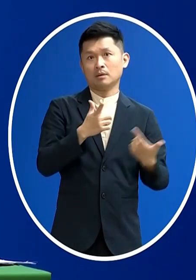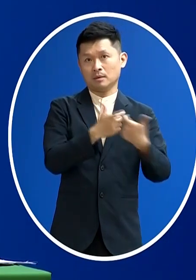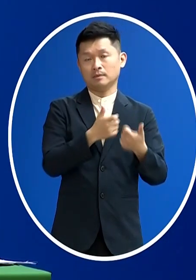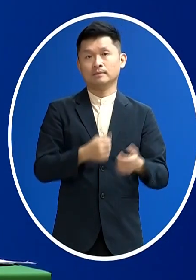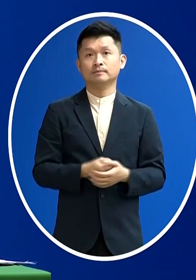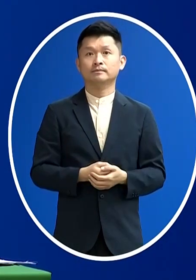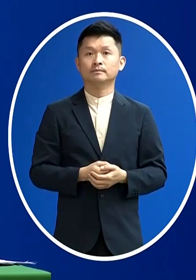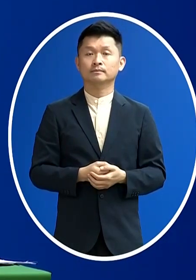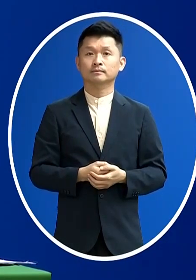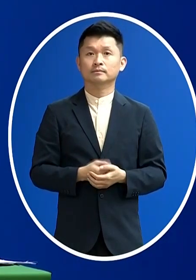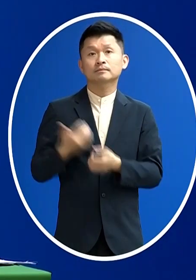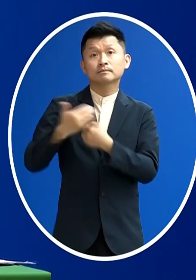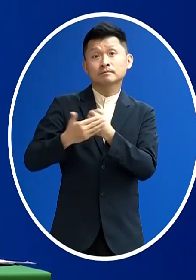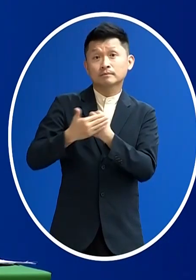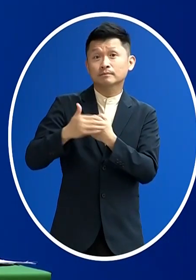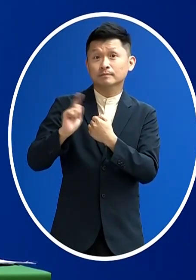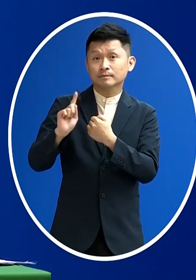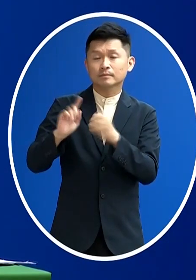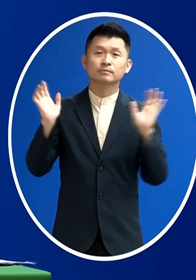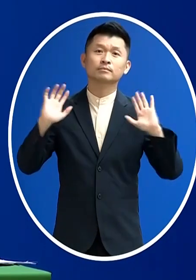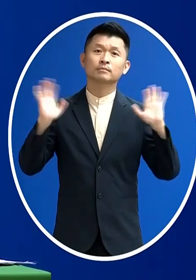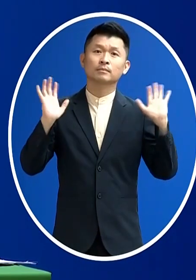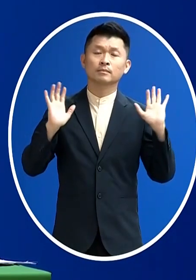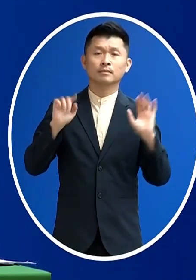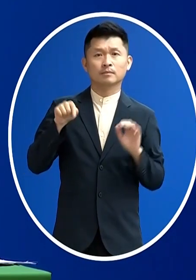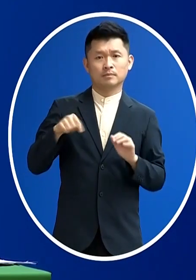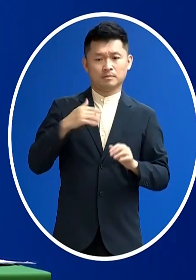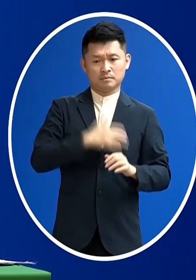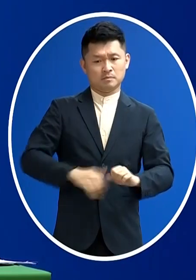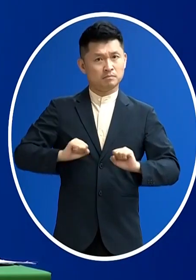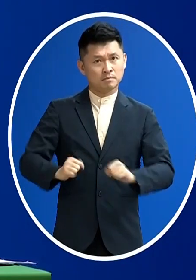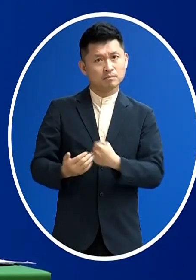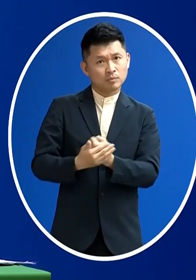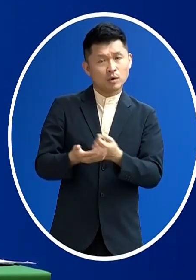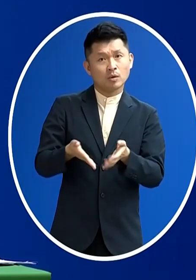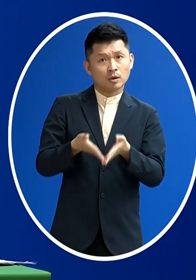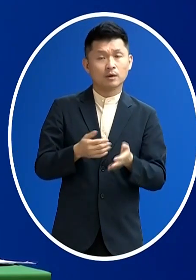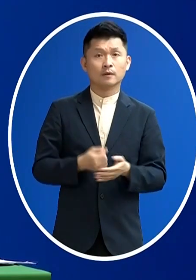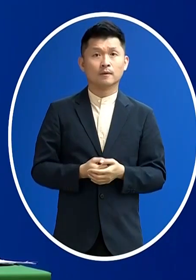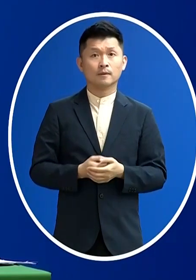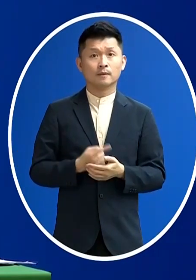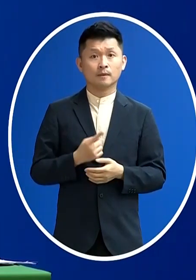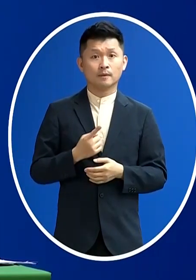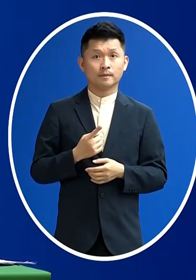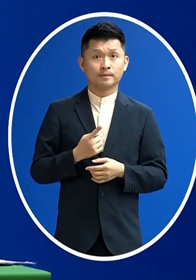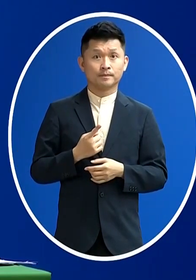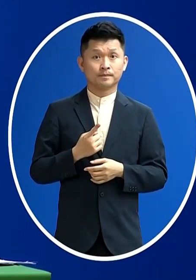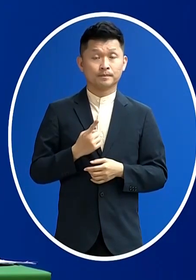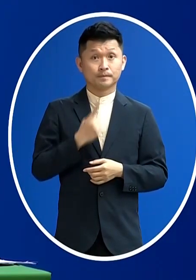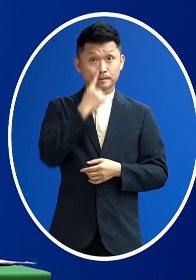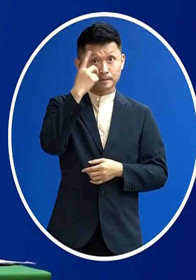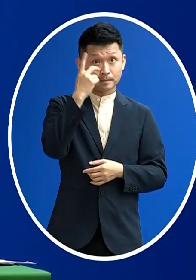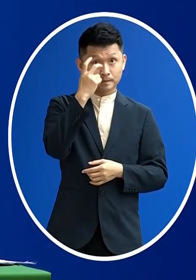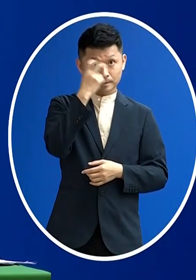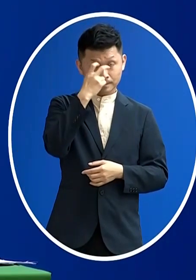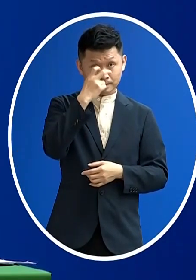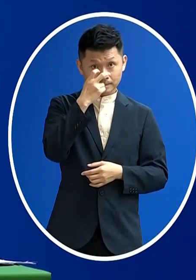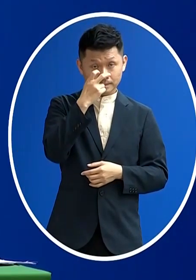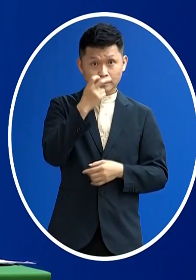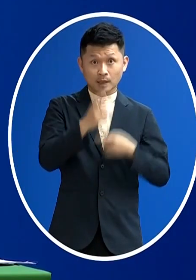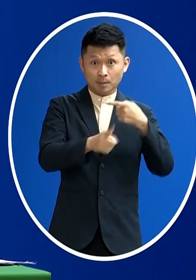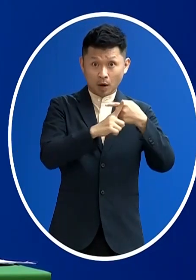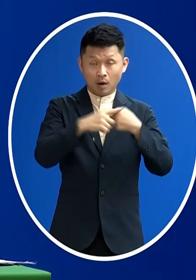这个也是为了保障就是说小朋友本身的这个健康，因为他需要做采检才会知道说是不是有染疫，那